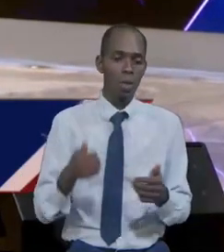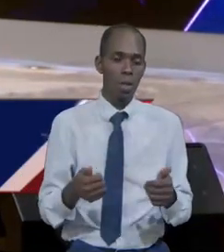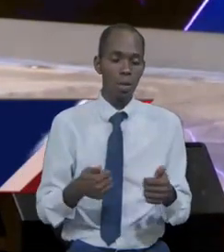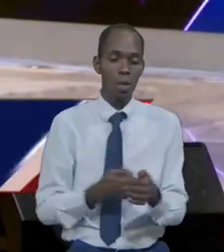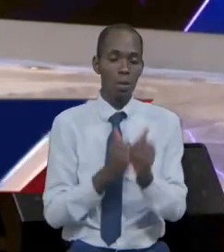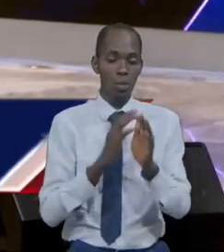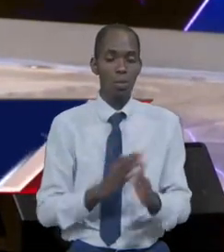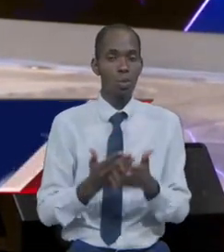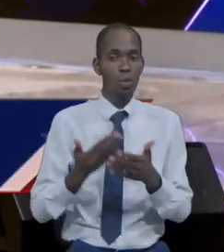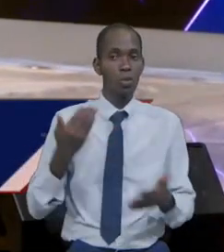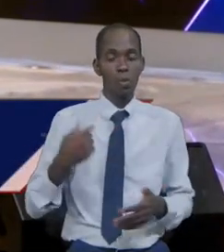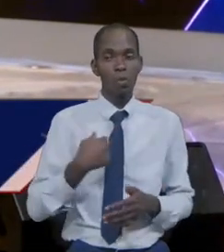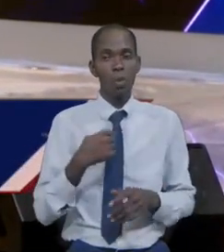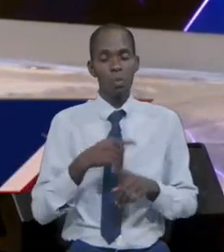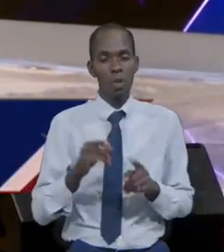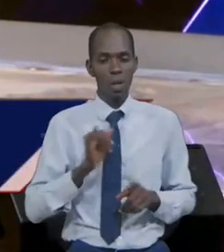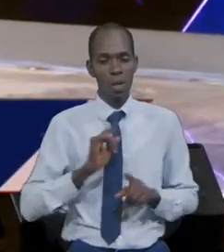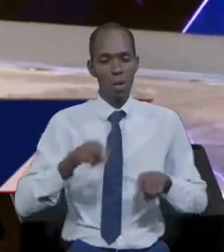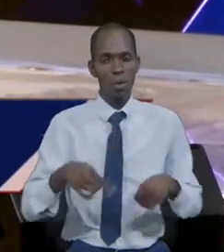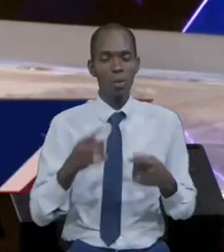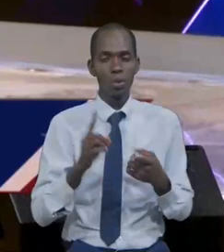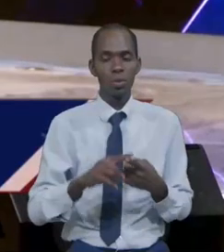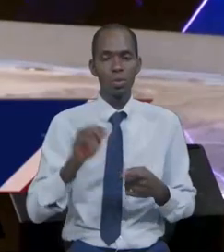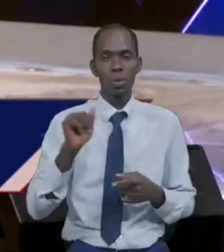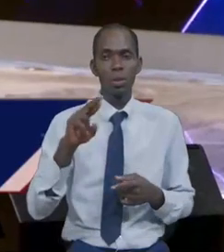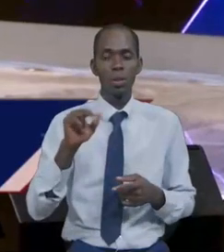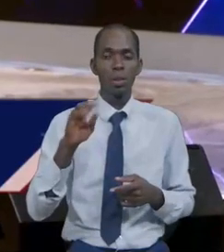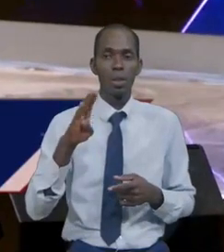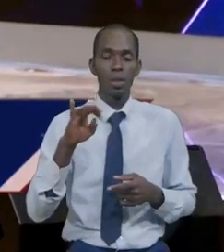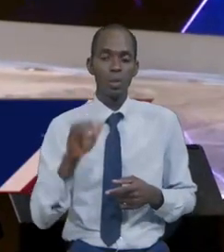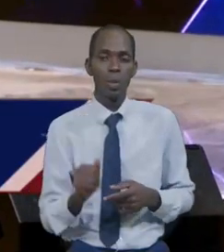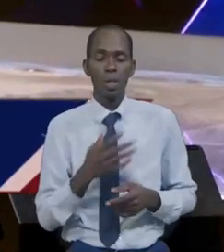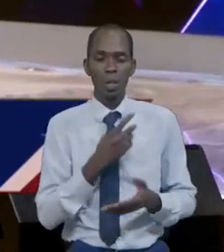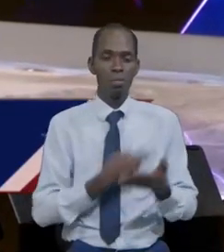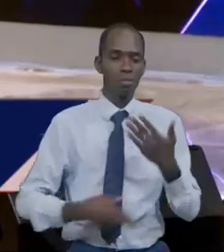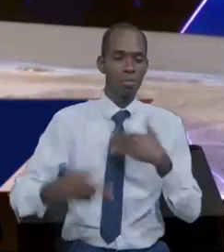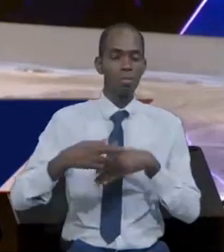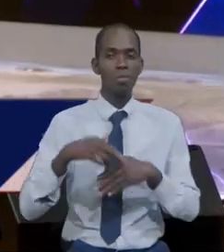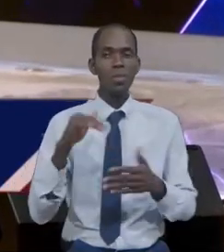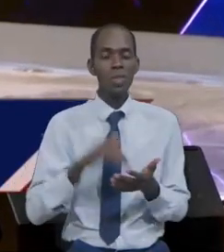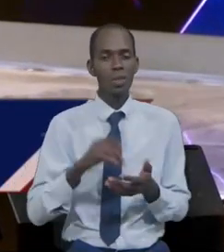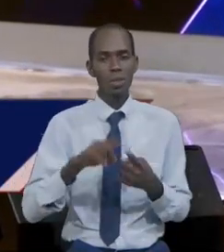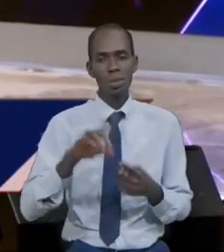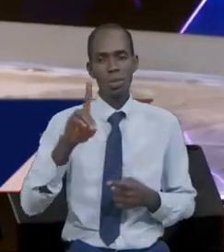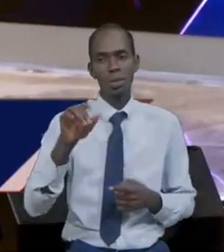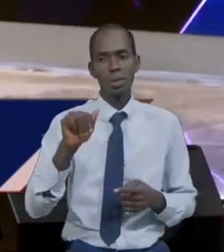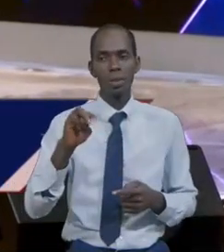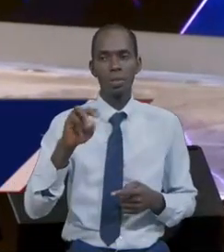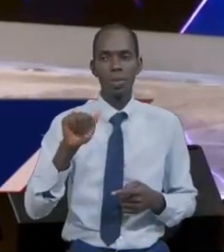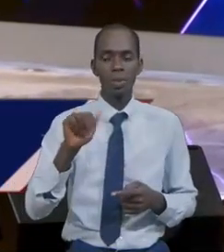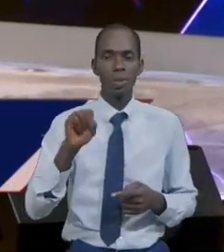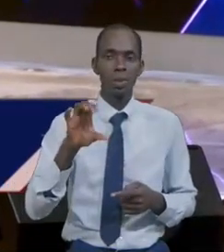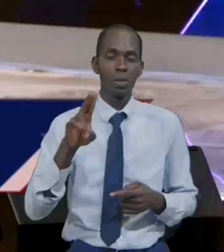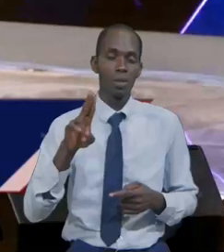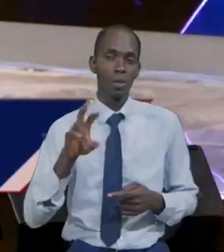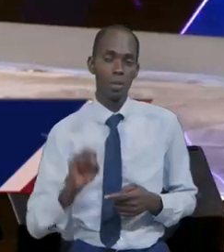1, verset 17. Et je ne montai point à Jérusalem vers ceux qui furent apôtres